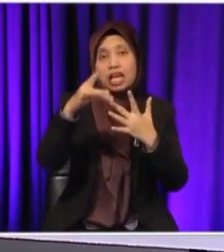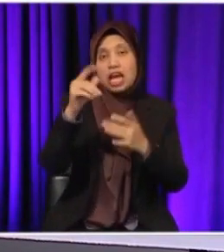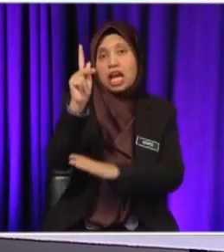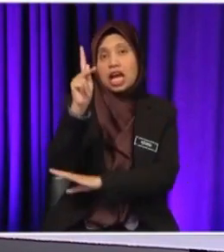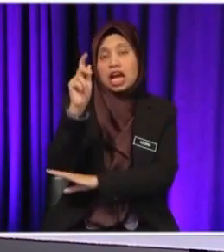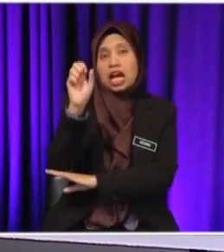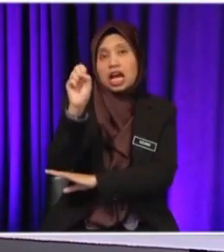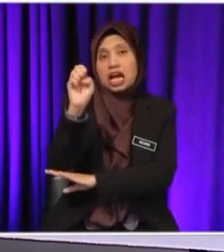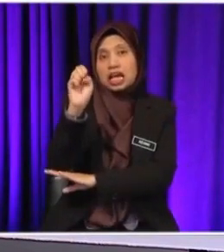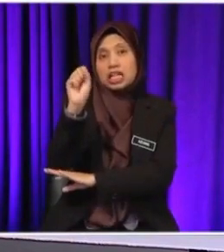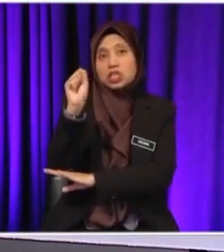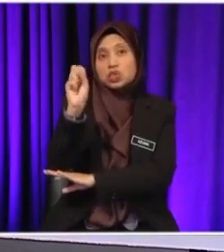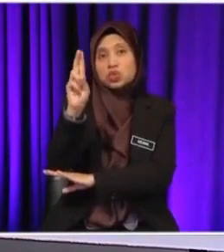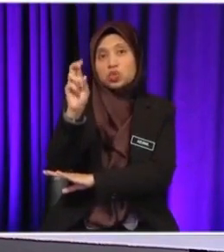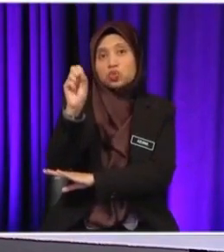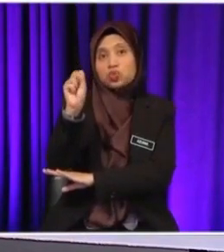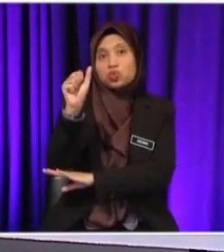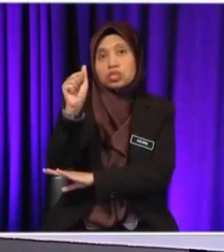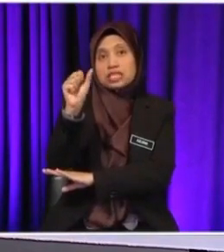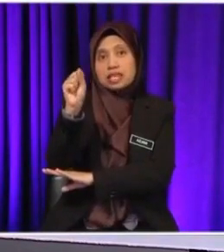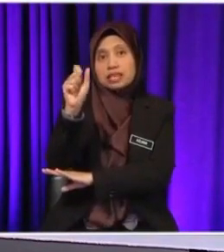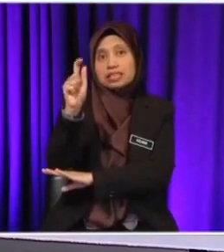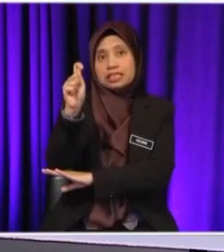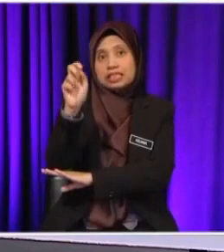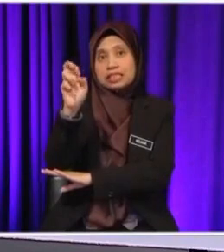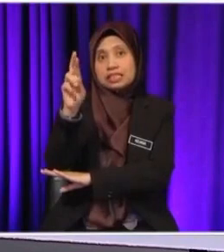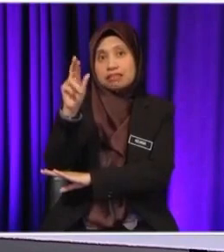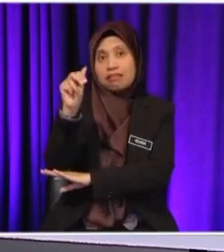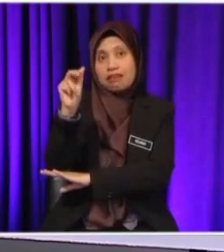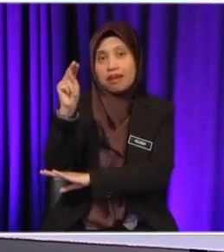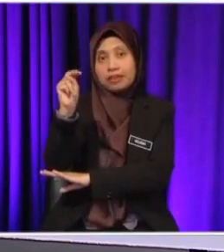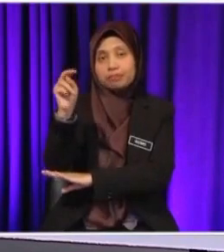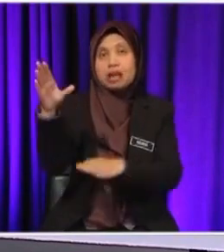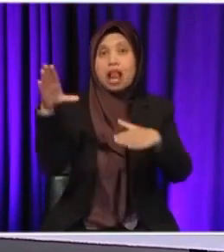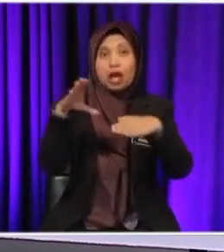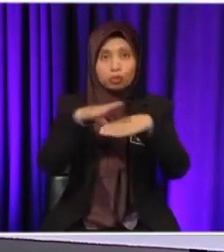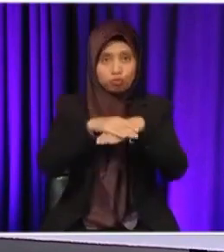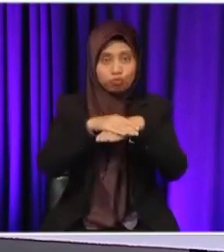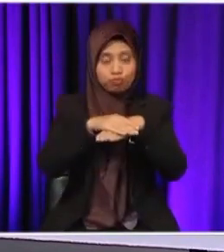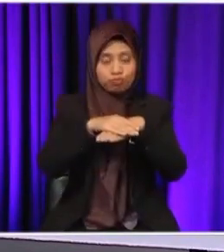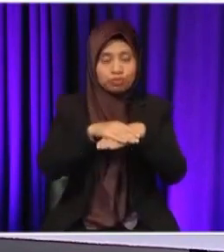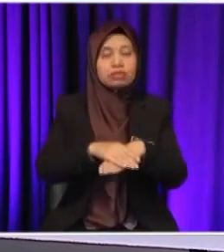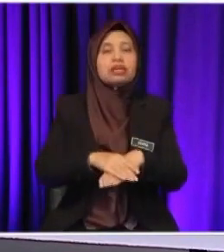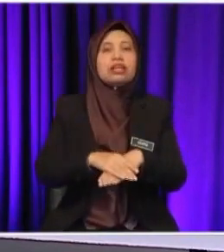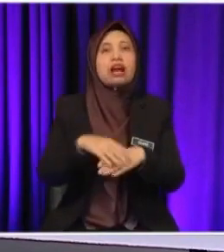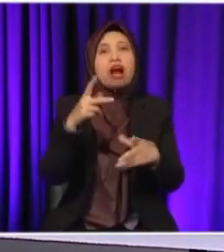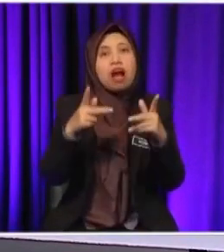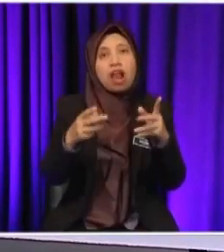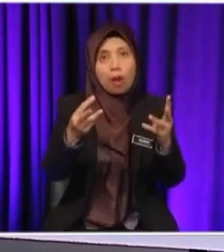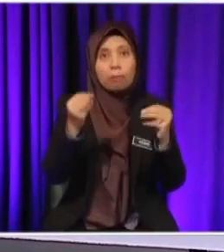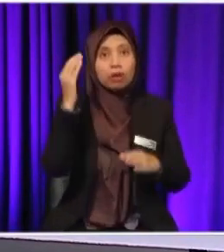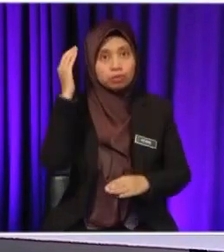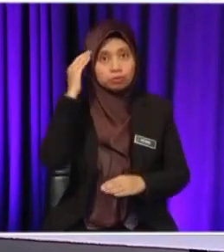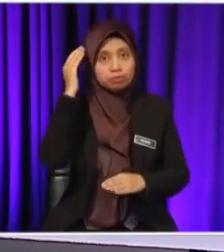Kesusasteraan Melayu Komunikatif. Nak tahu apa agaknya tajuk pembelajaran kita untuk hari ini? Sabar dulu murid-murid. Apa kata kalau